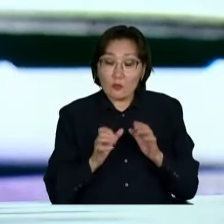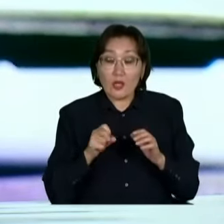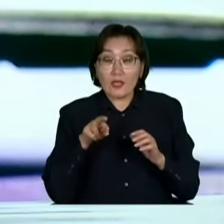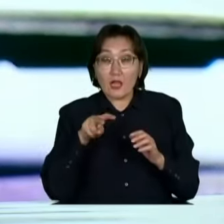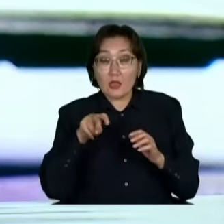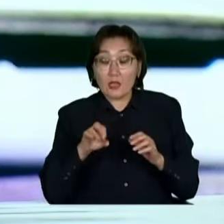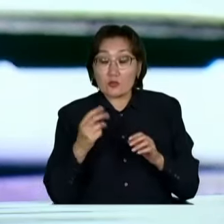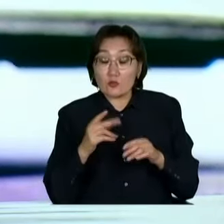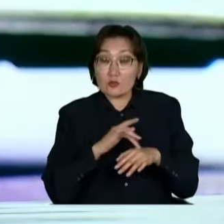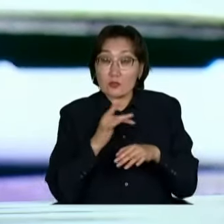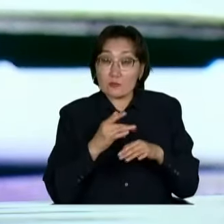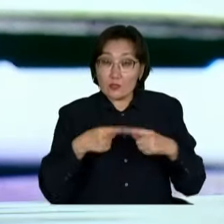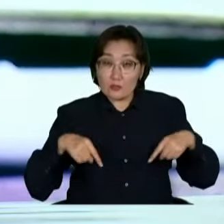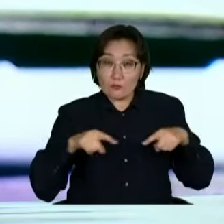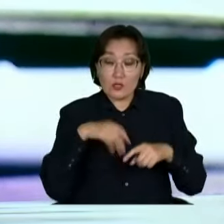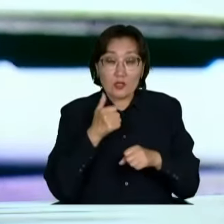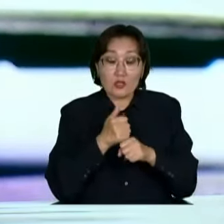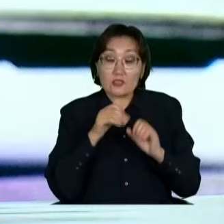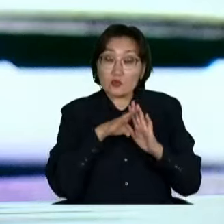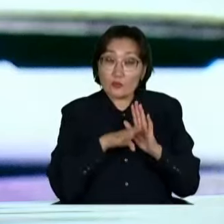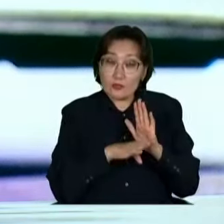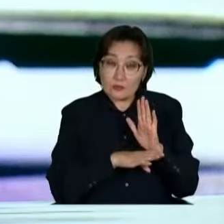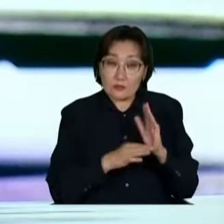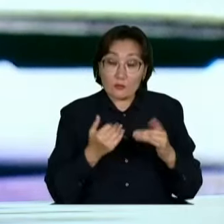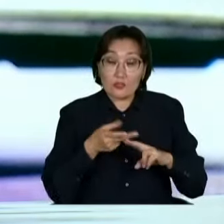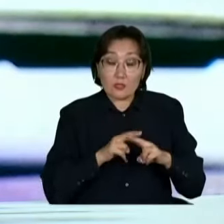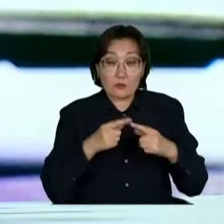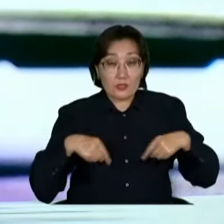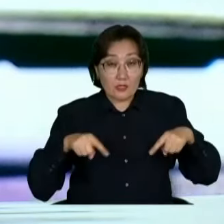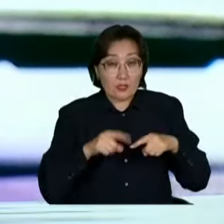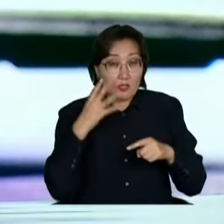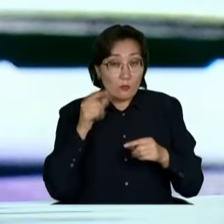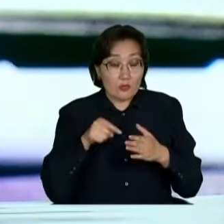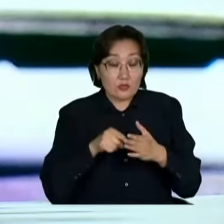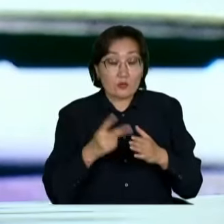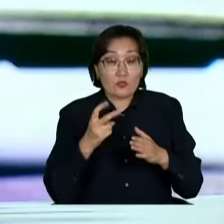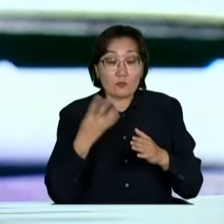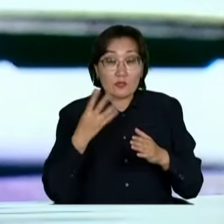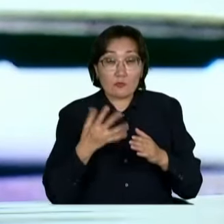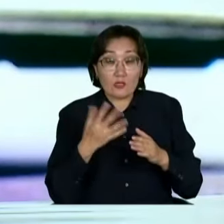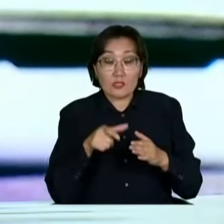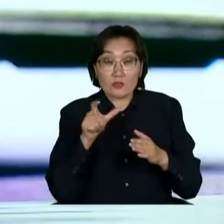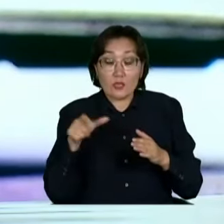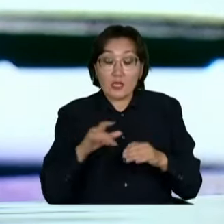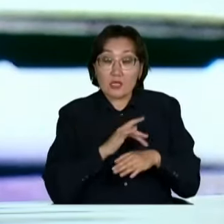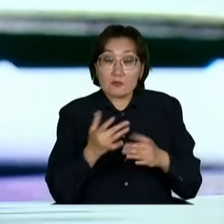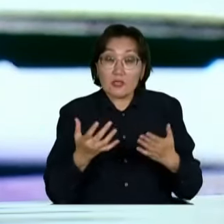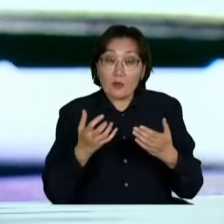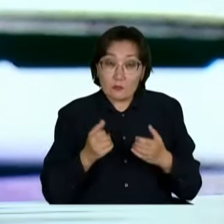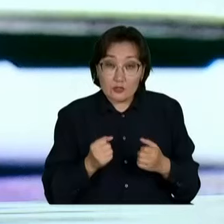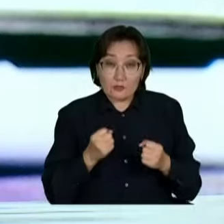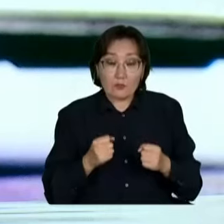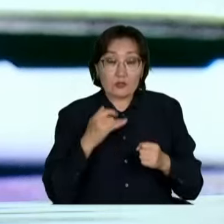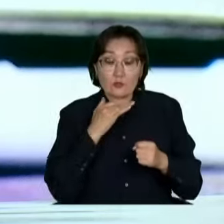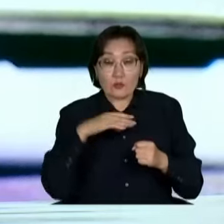Аяла әлеуметтік қызмет орталығының негізгі міндеттері. Қазір аталған мекемеде Алматы қаласының 245 азаматы қызмет алып жүр.